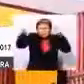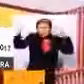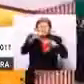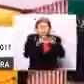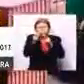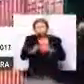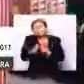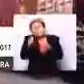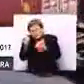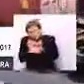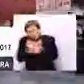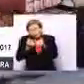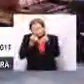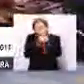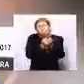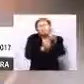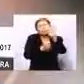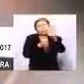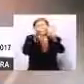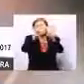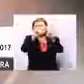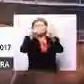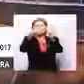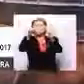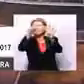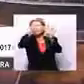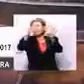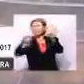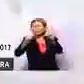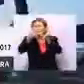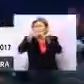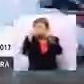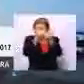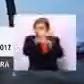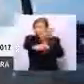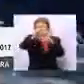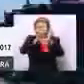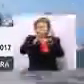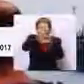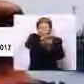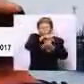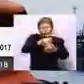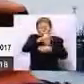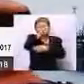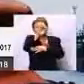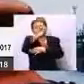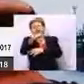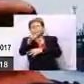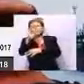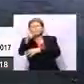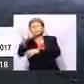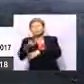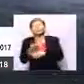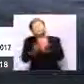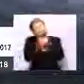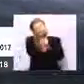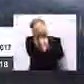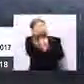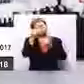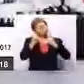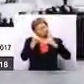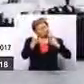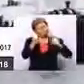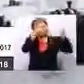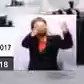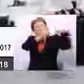sederhana telah menyumbang sebanyak 46% daripada jumlah keseluruhan pelaburan di ECER. Ia sekaligus